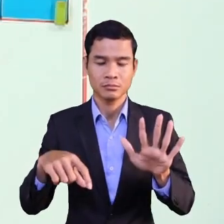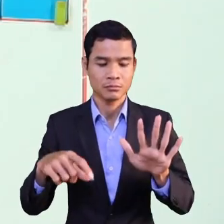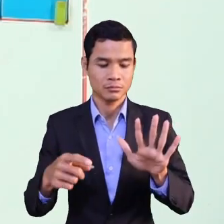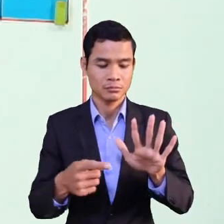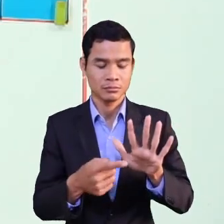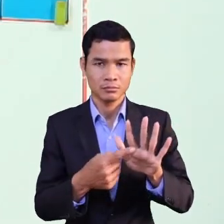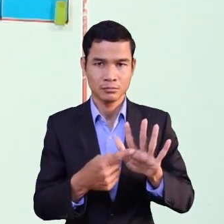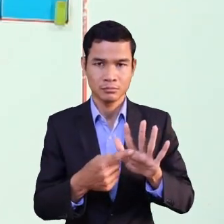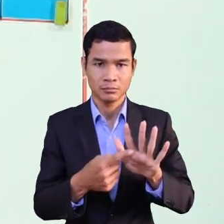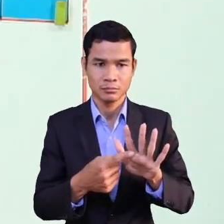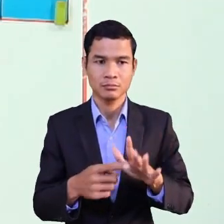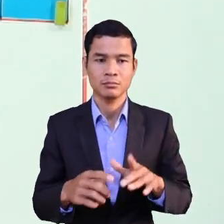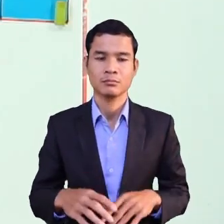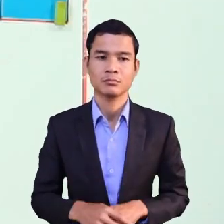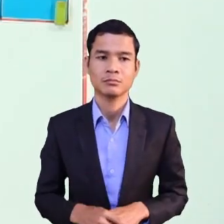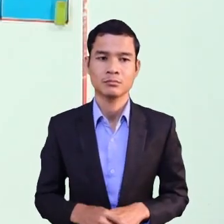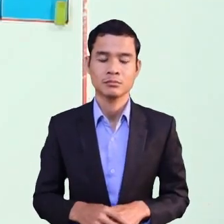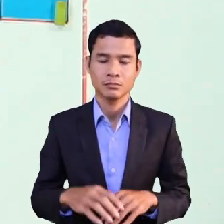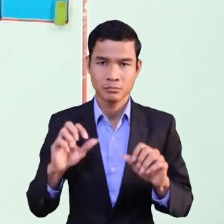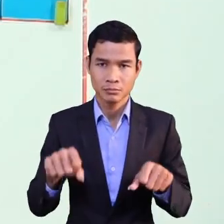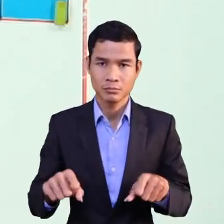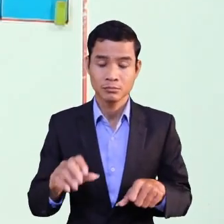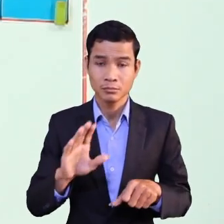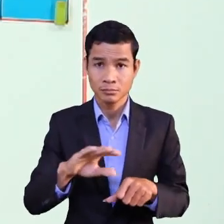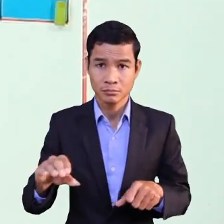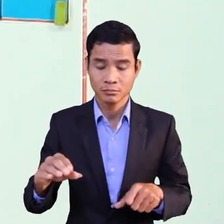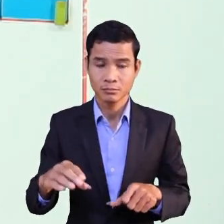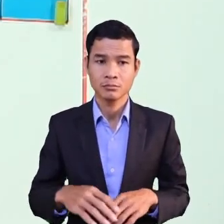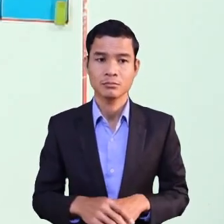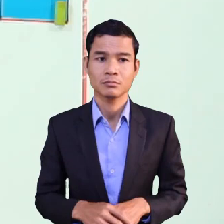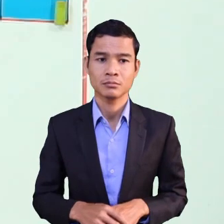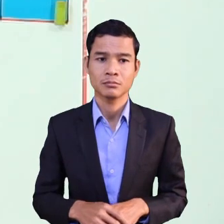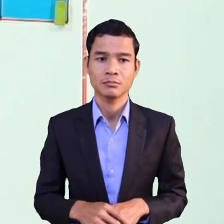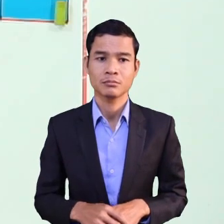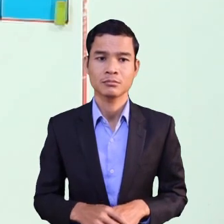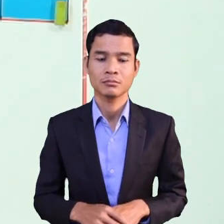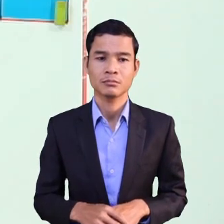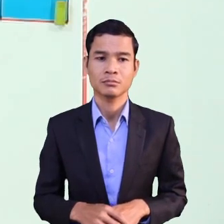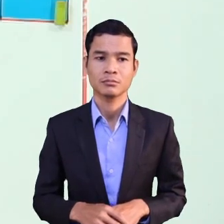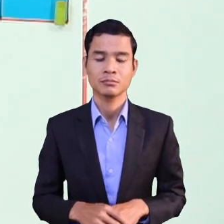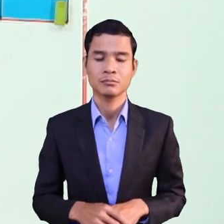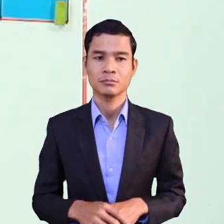អឺកើចាកូន